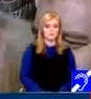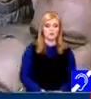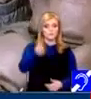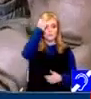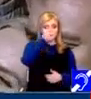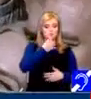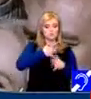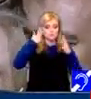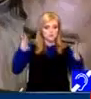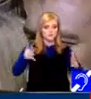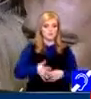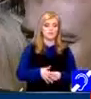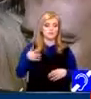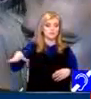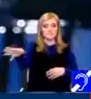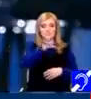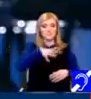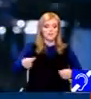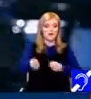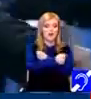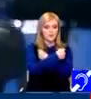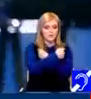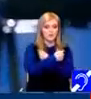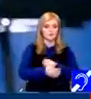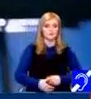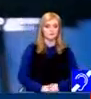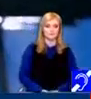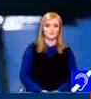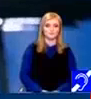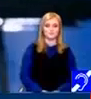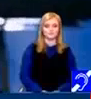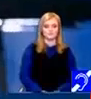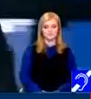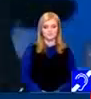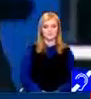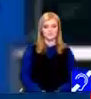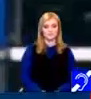Большое вам всем спасибо. Я вас крепко-крепко обнимаю.